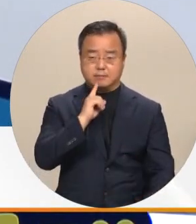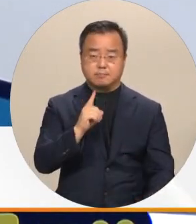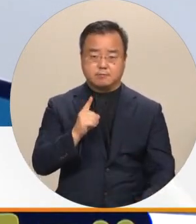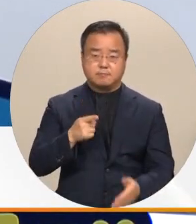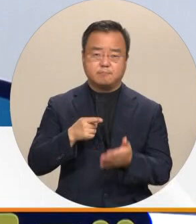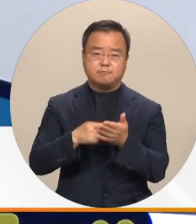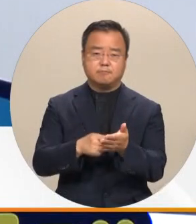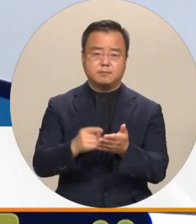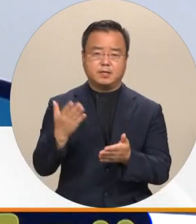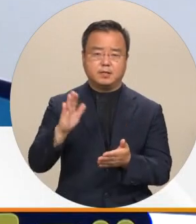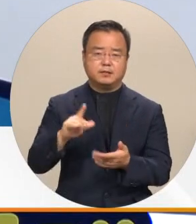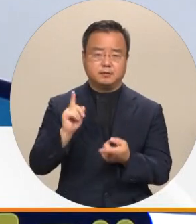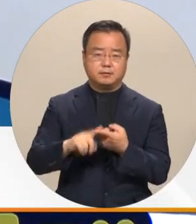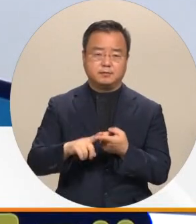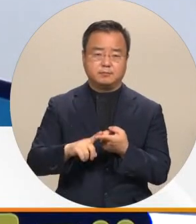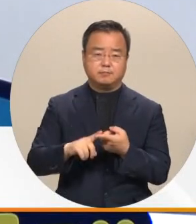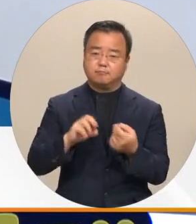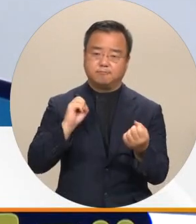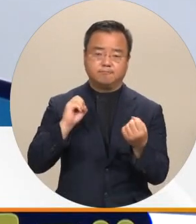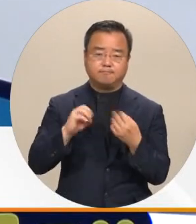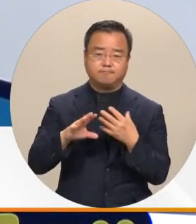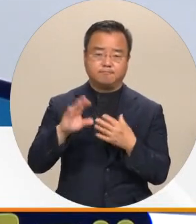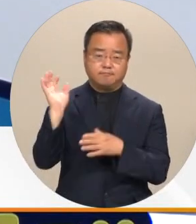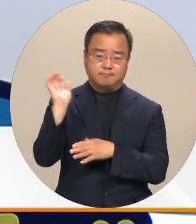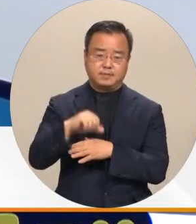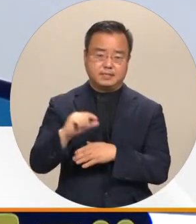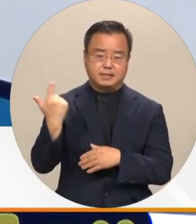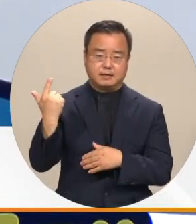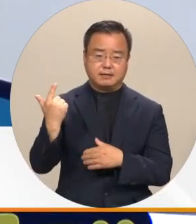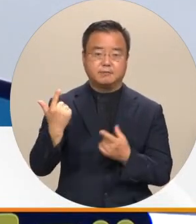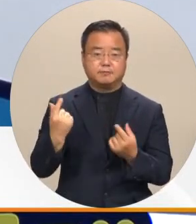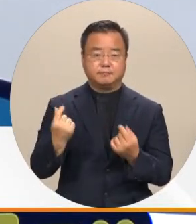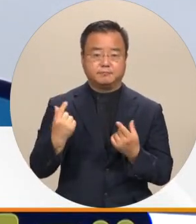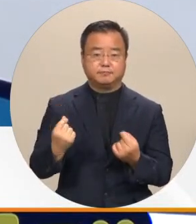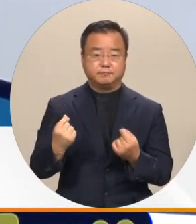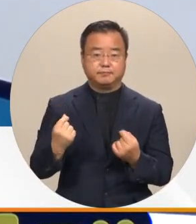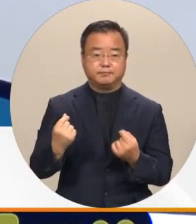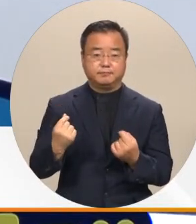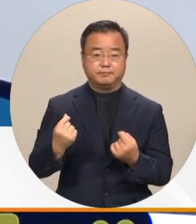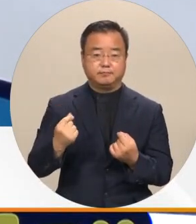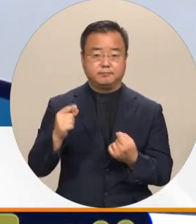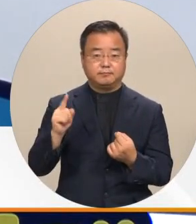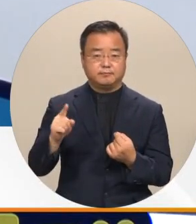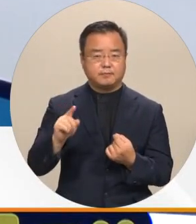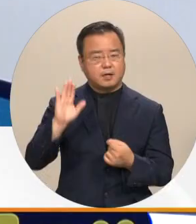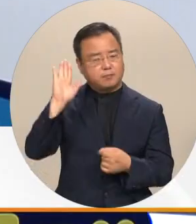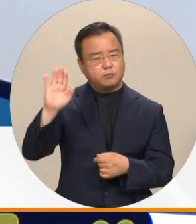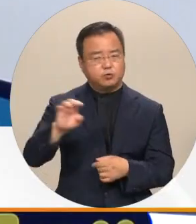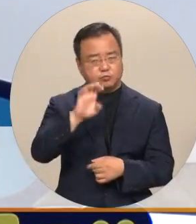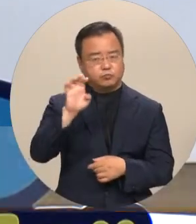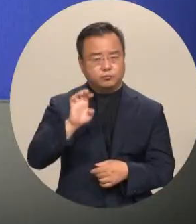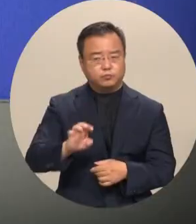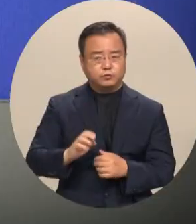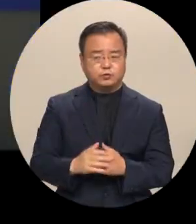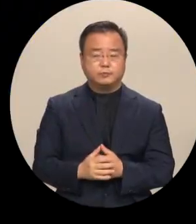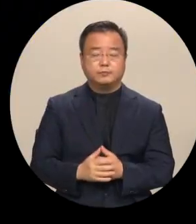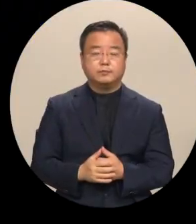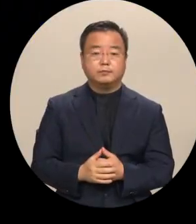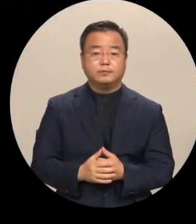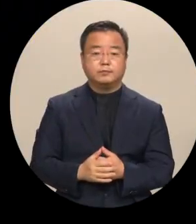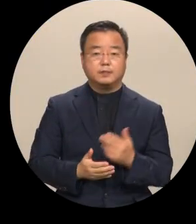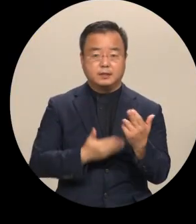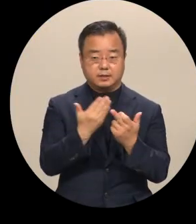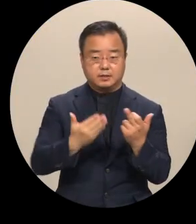뭐 그게 이제 받아들여지지 않았던 거고 또 뭐 받아들여지지도 믿고